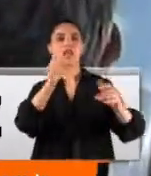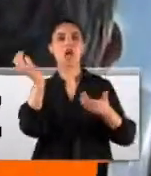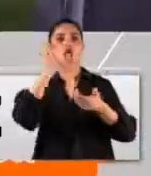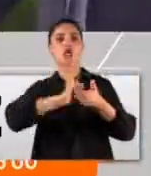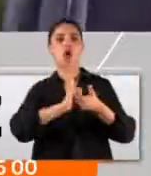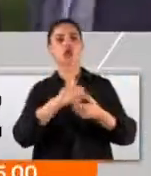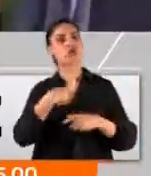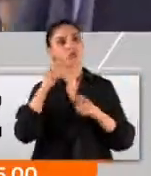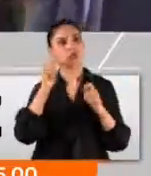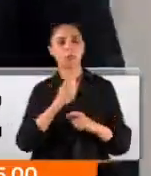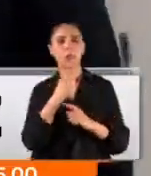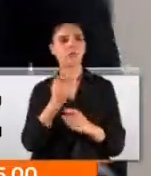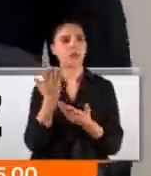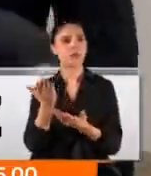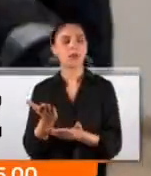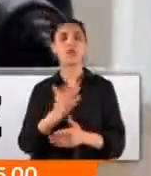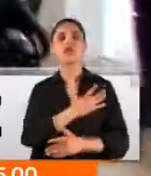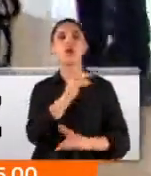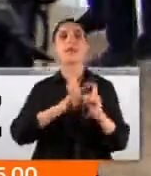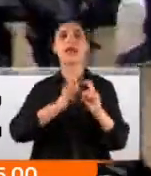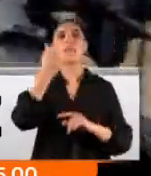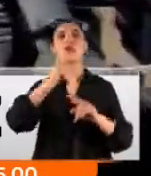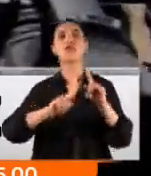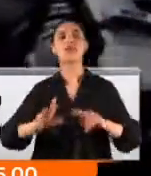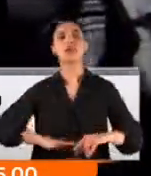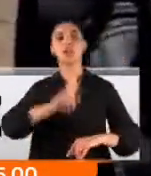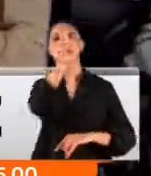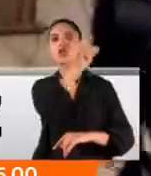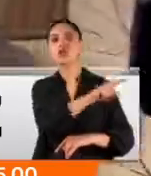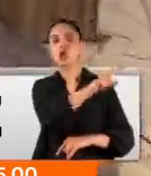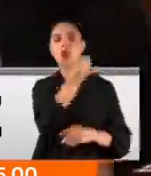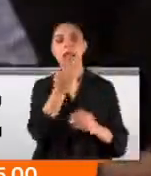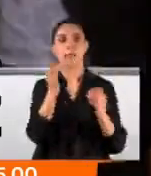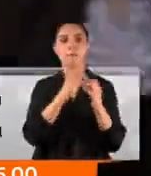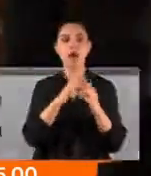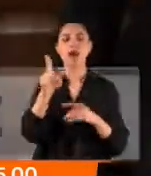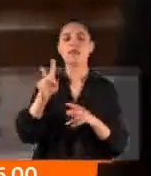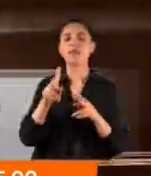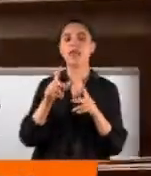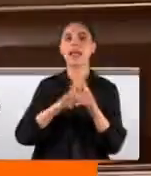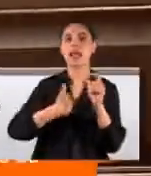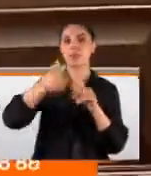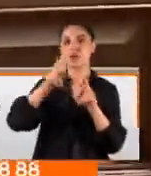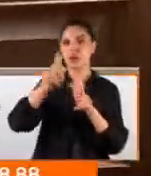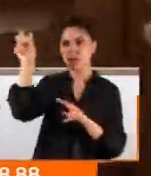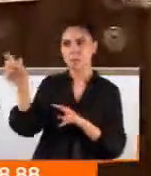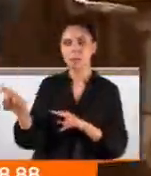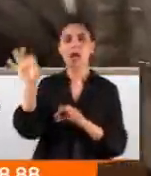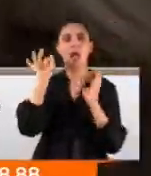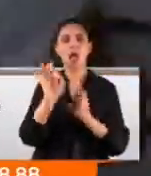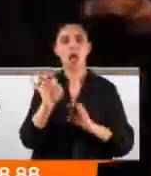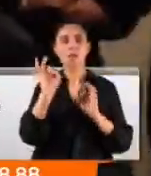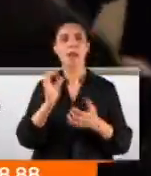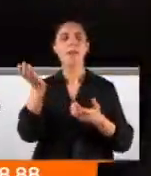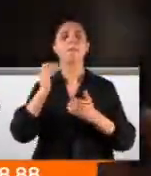dostunuzuz dedi. Bize güvenin yani. CHP Genel Başkanı Kemal Kılıçdaroğlu da İyi Parti Genel Başkanı Meral Akşener de her